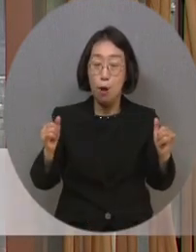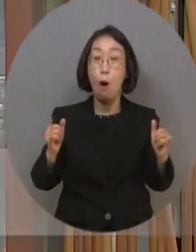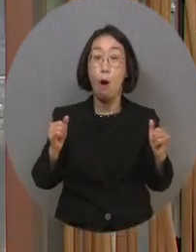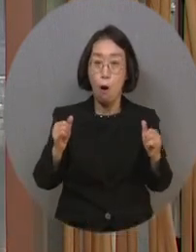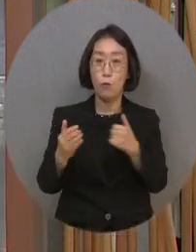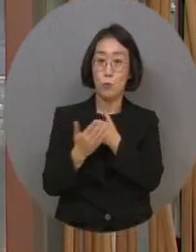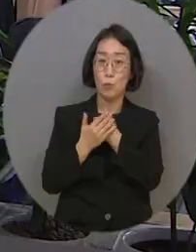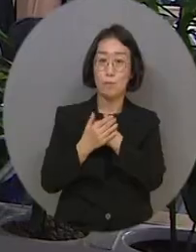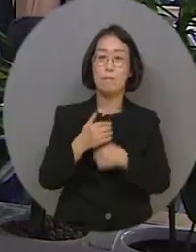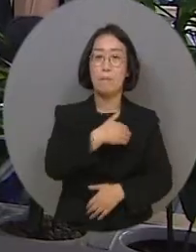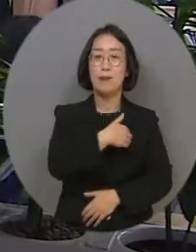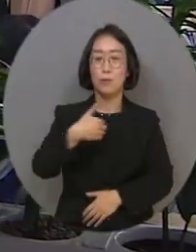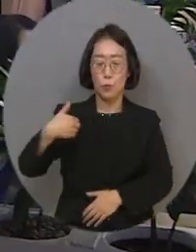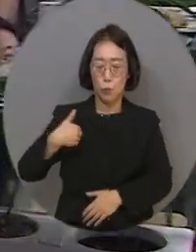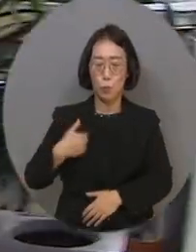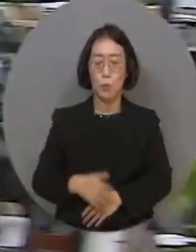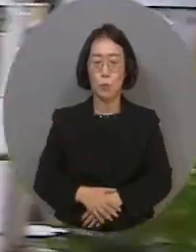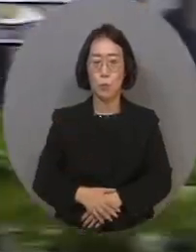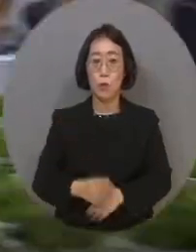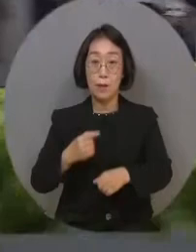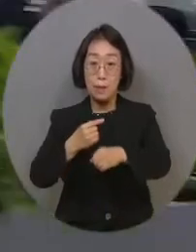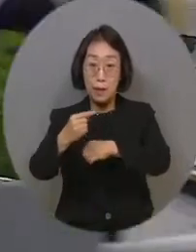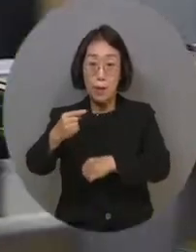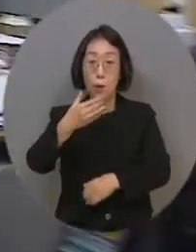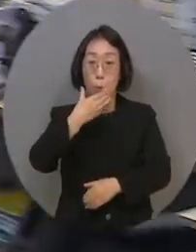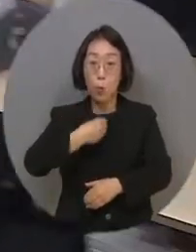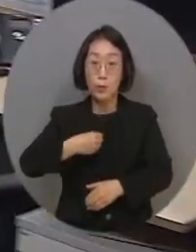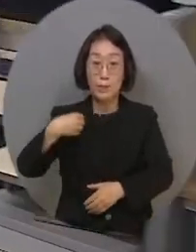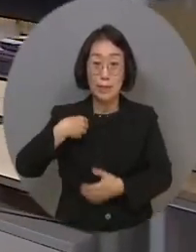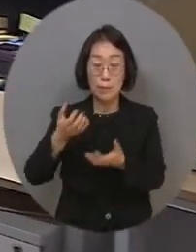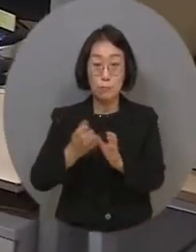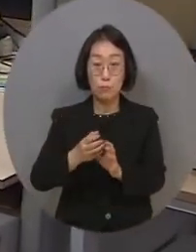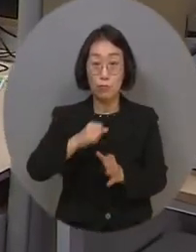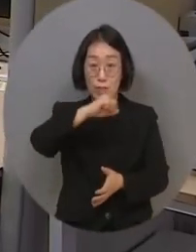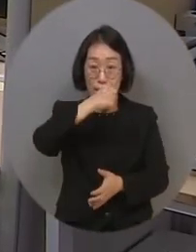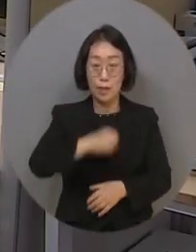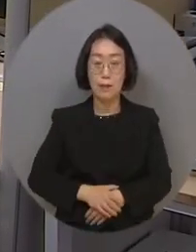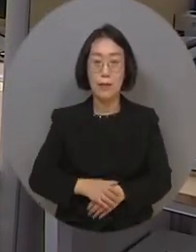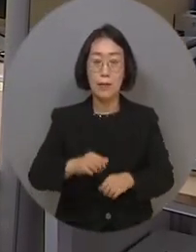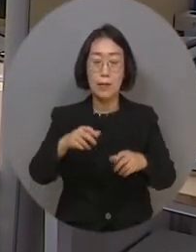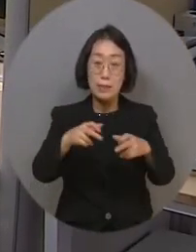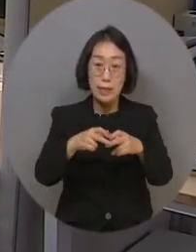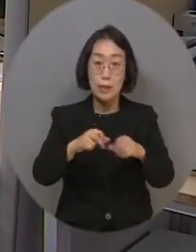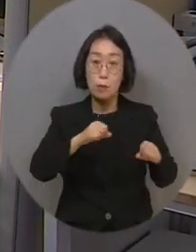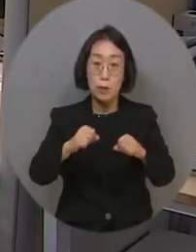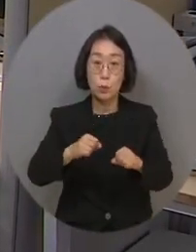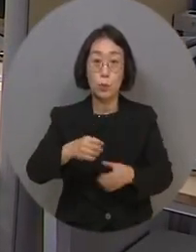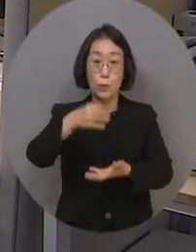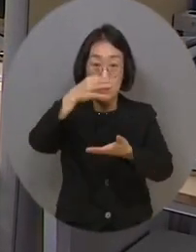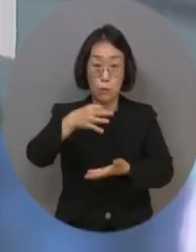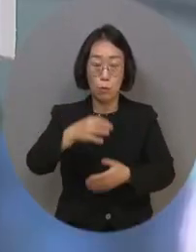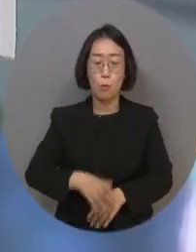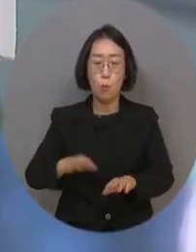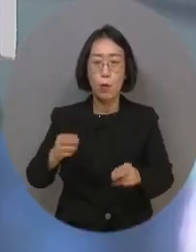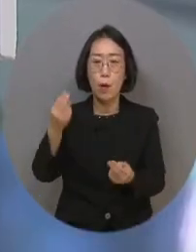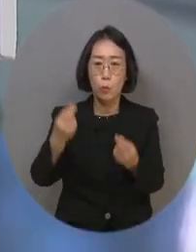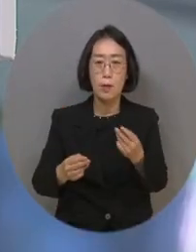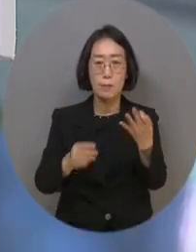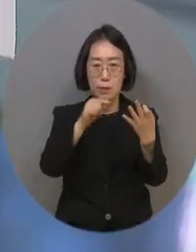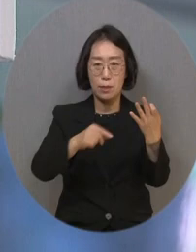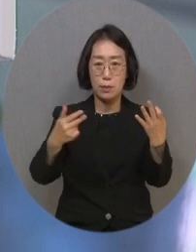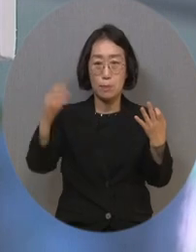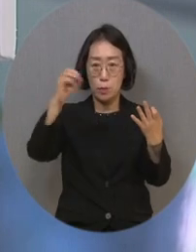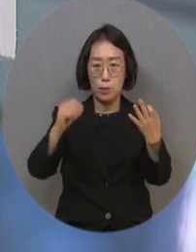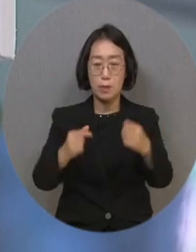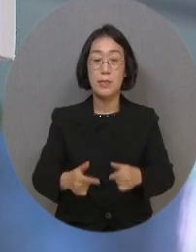만족을 하고. 내년 보건복지부 예산안에서 장애인 활동 지원 관련 예산은 올해 대비